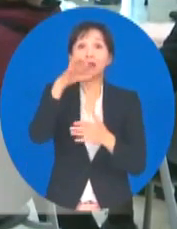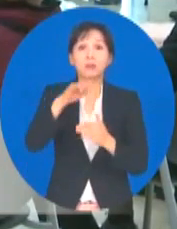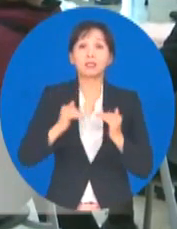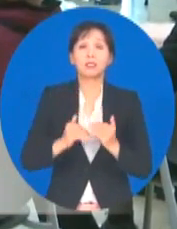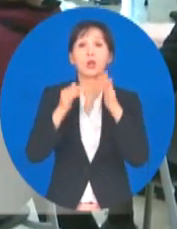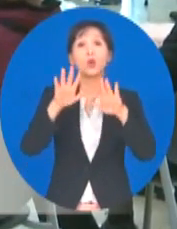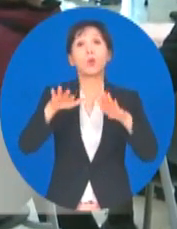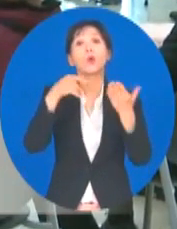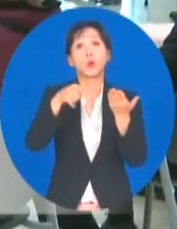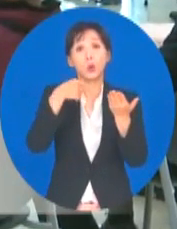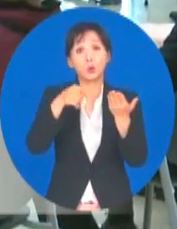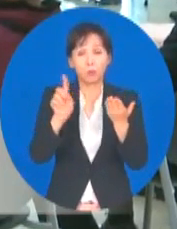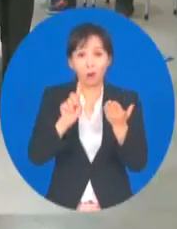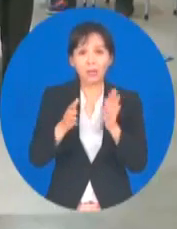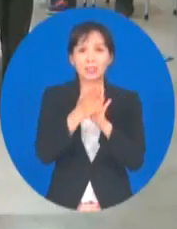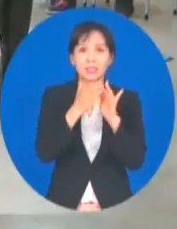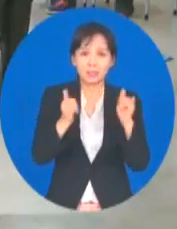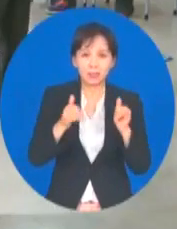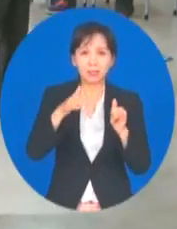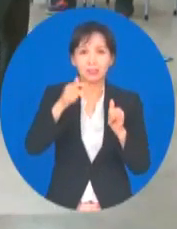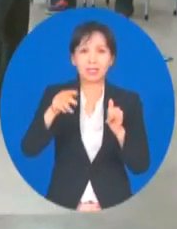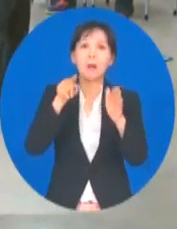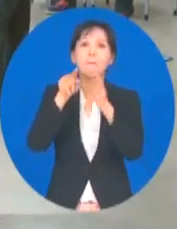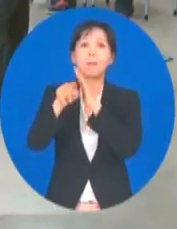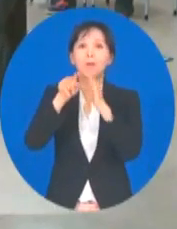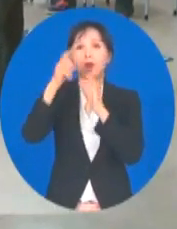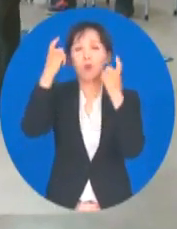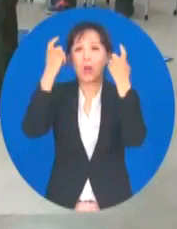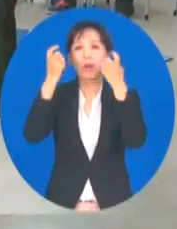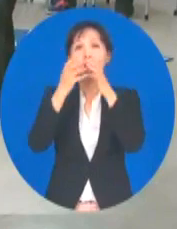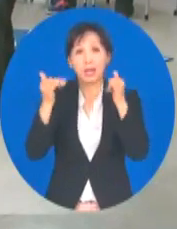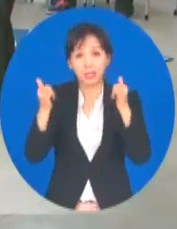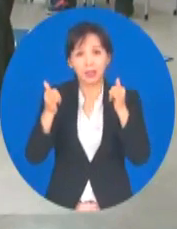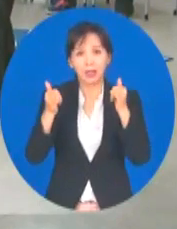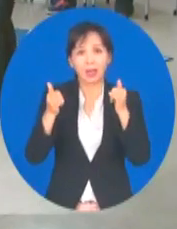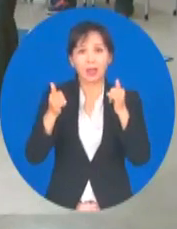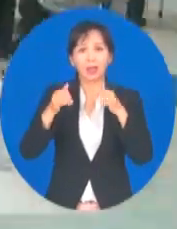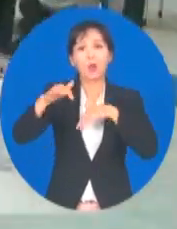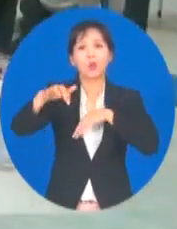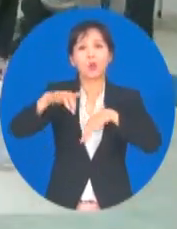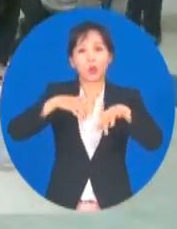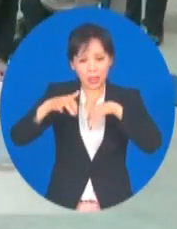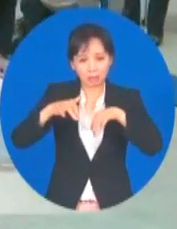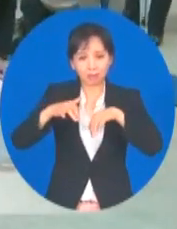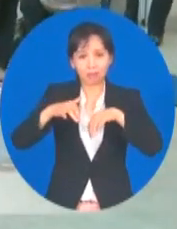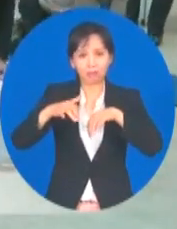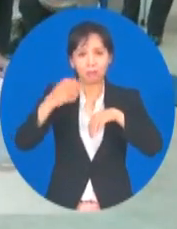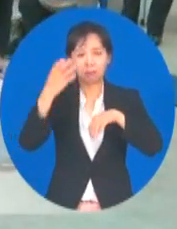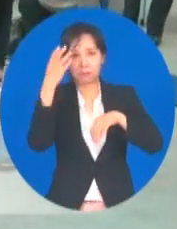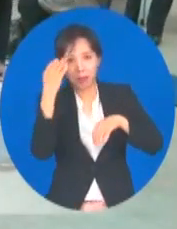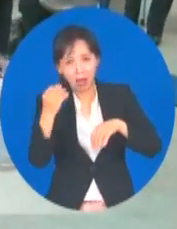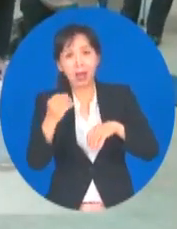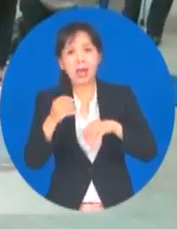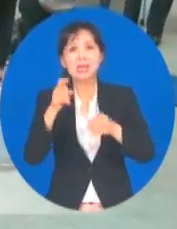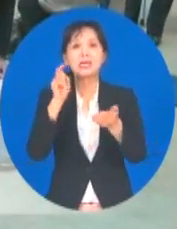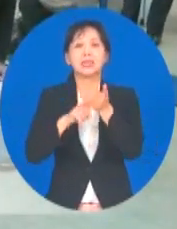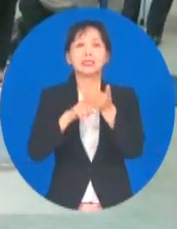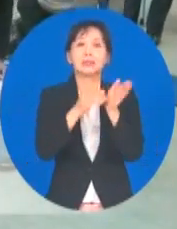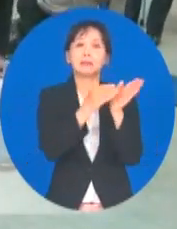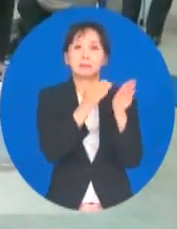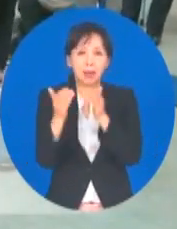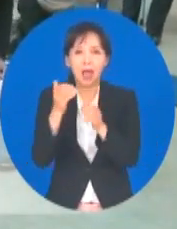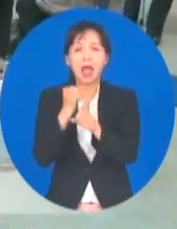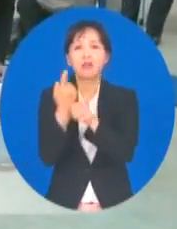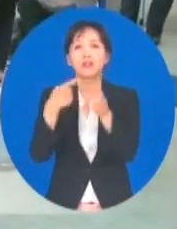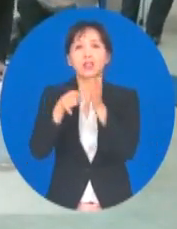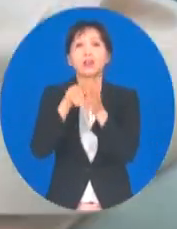제천소방서에서 진행한 이번 교육은 시민과 제천을 방문한 관광객의 노상 심정지 발생 시 응급대처 능력을 제고하기